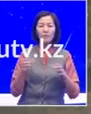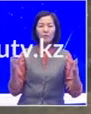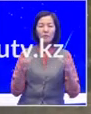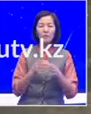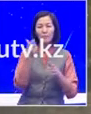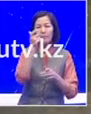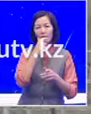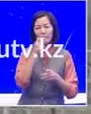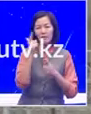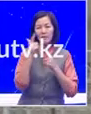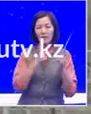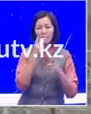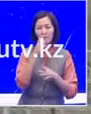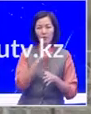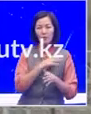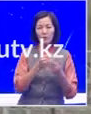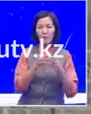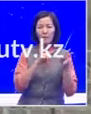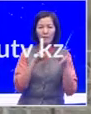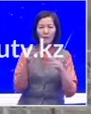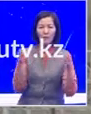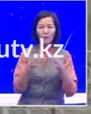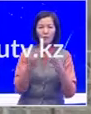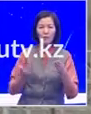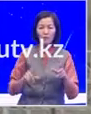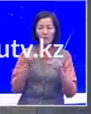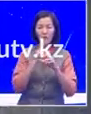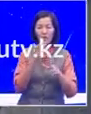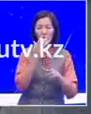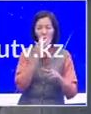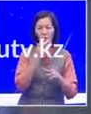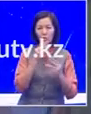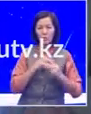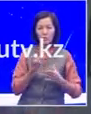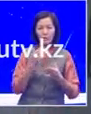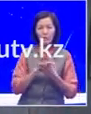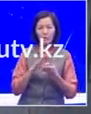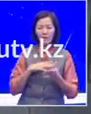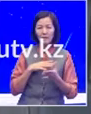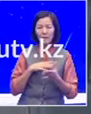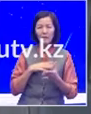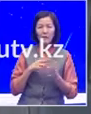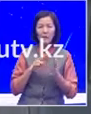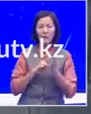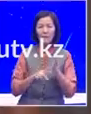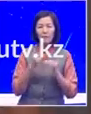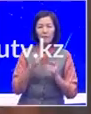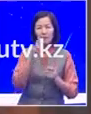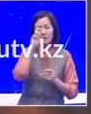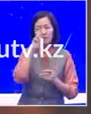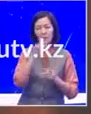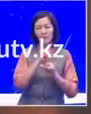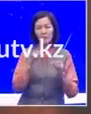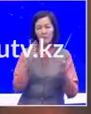ауданының дайындығында көрді. Бақылау тобы алдымен әлеуметтік нысандардың жылыту бойынша жұмыстармен танысты. Ауданда 71 мемлекеттік мекеме